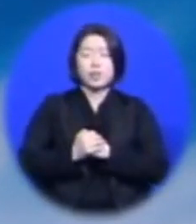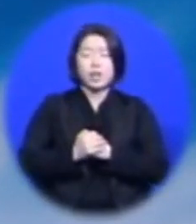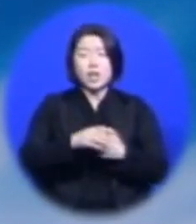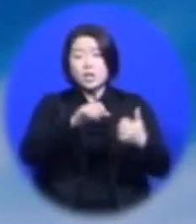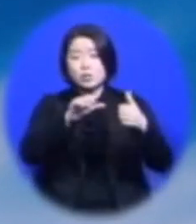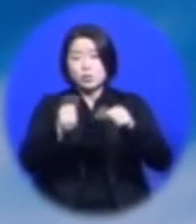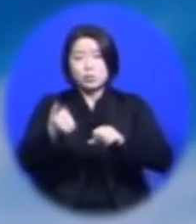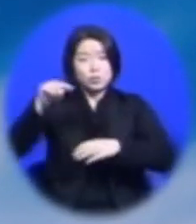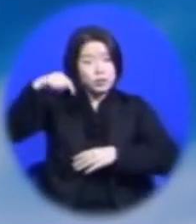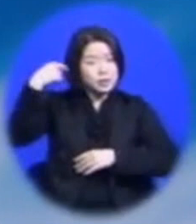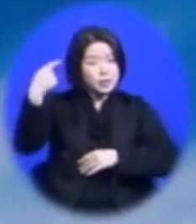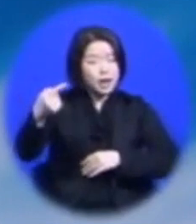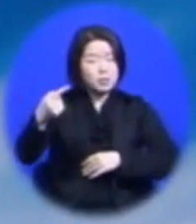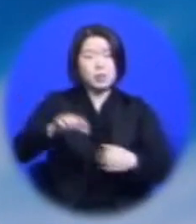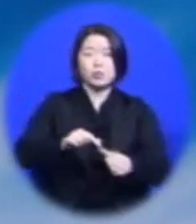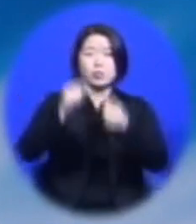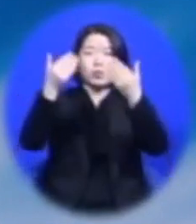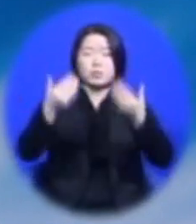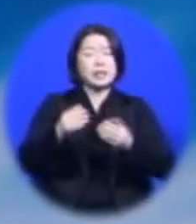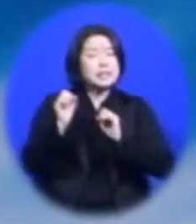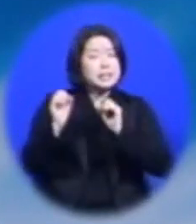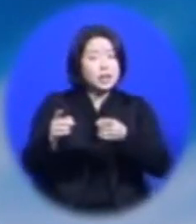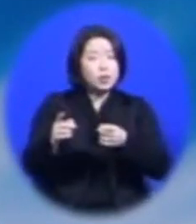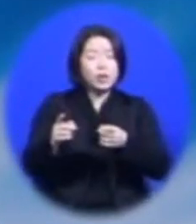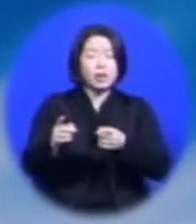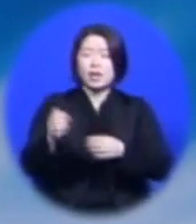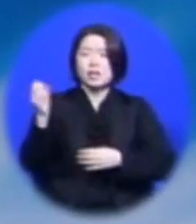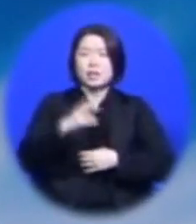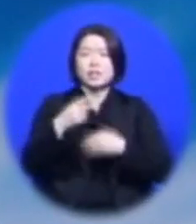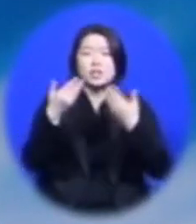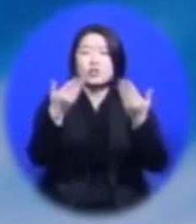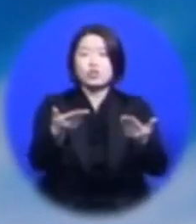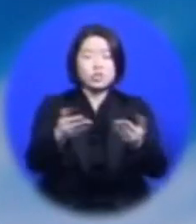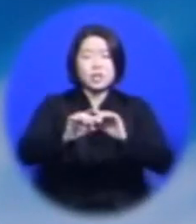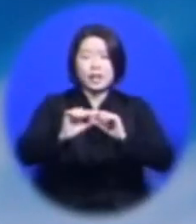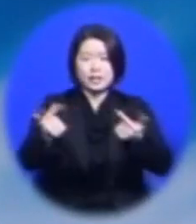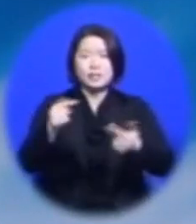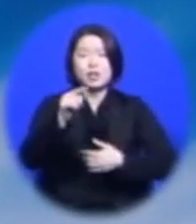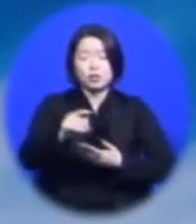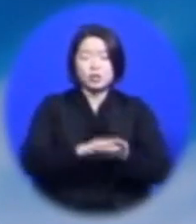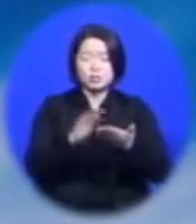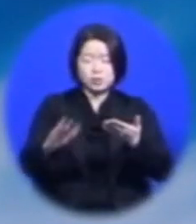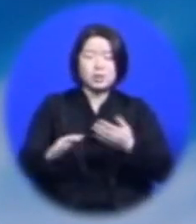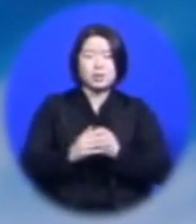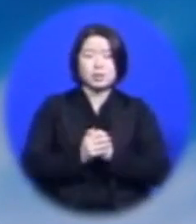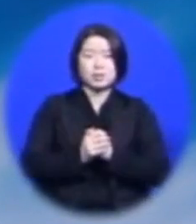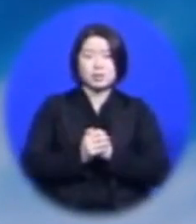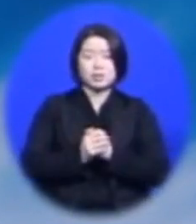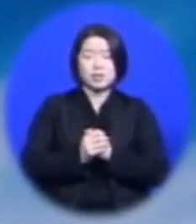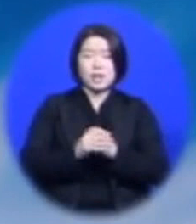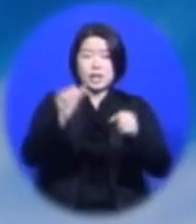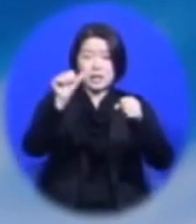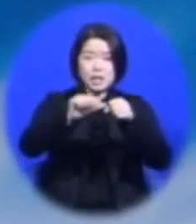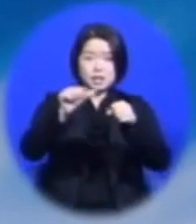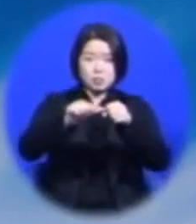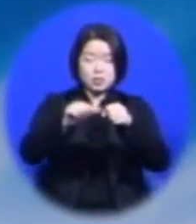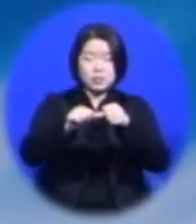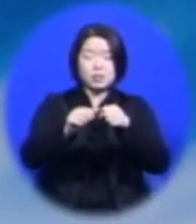죽은 다음에는 구원받을 기회가 다시는 주어지지 않는다는 것입니다. 다섯